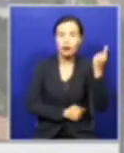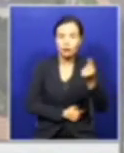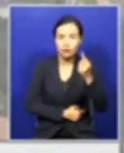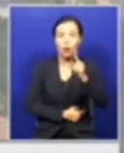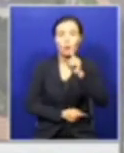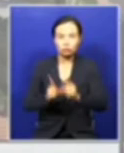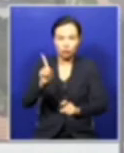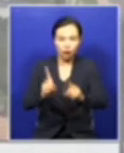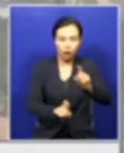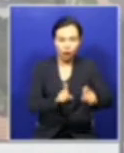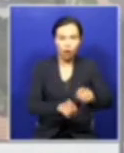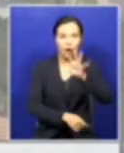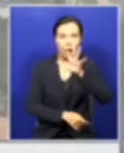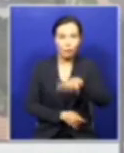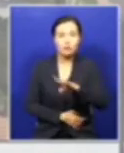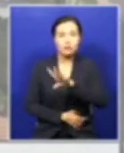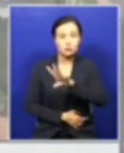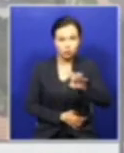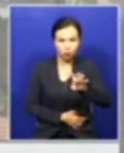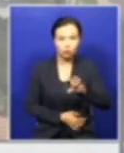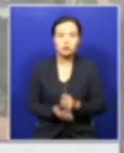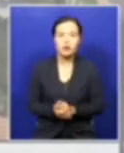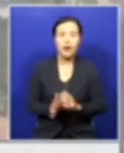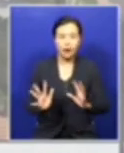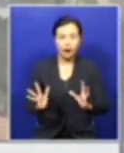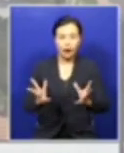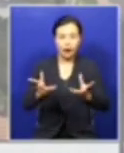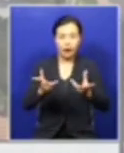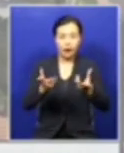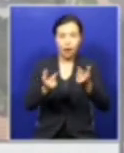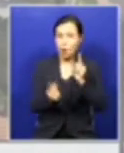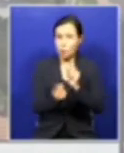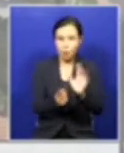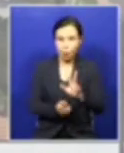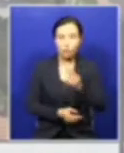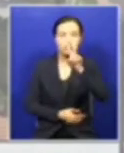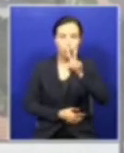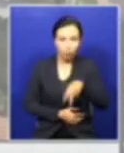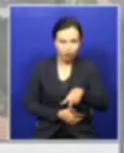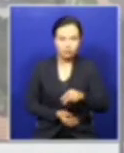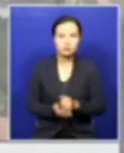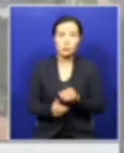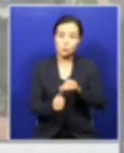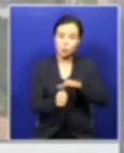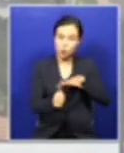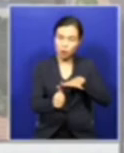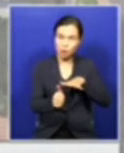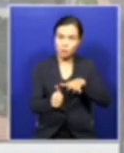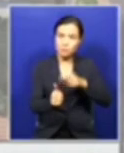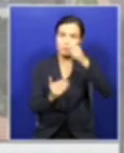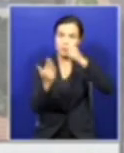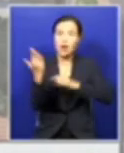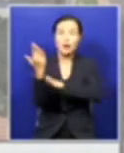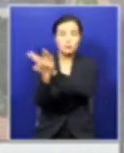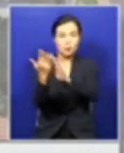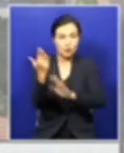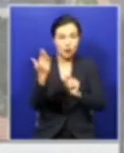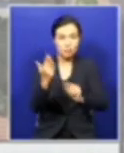วิต 5,400 รายสูญหายอีก 2,000 รายผู้นำรัฐบาลผู้นำประเทศไทยในต